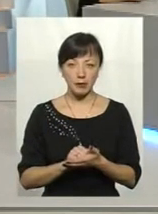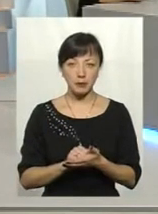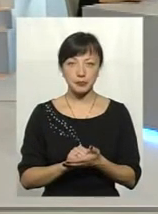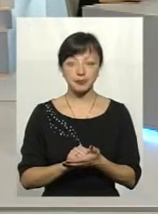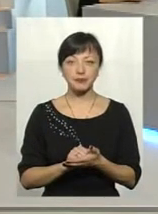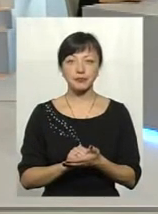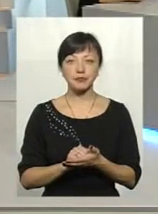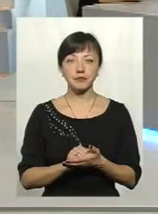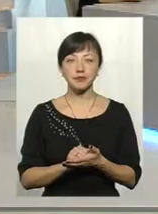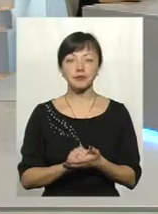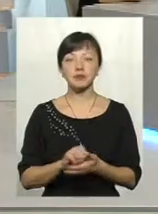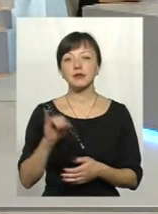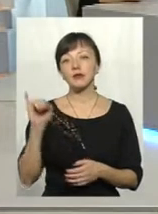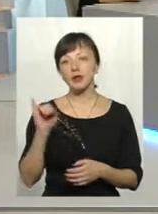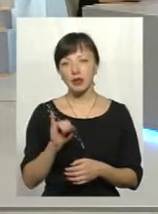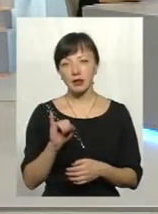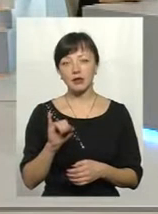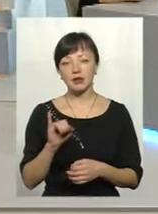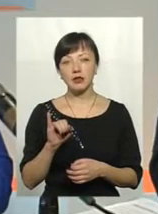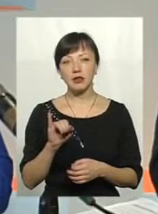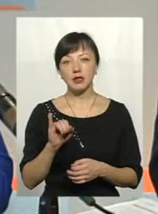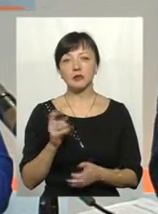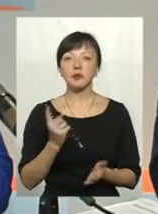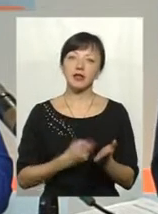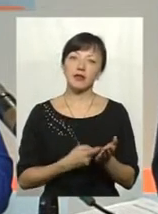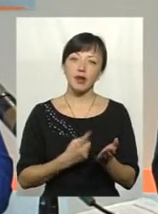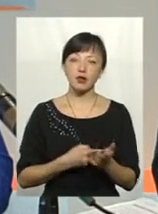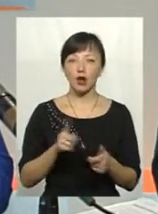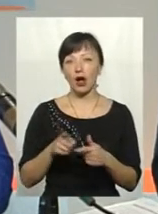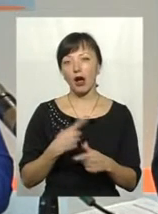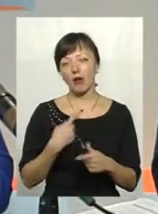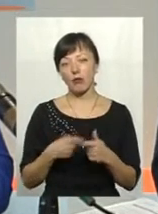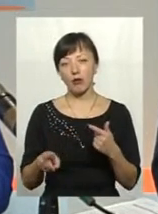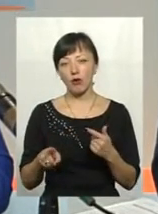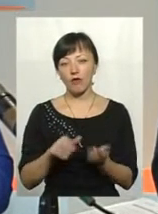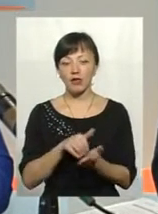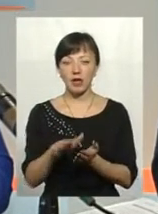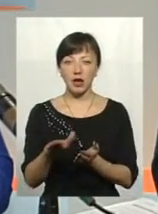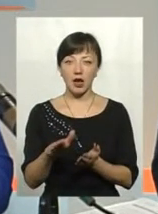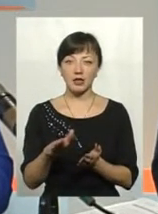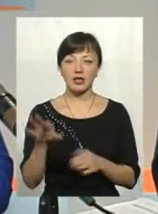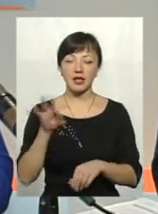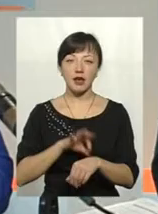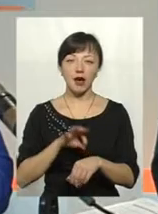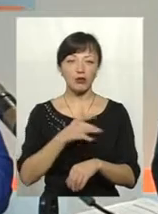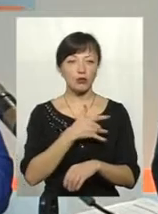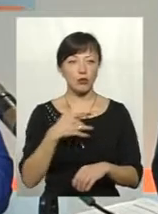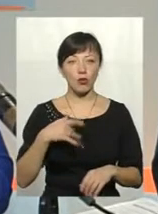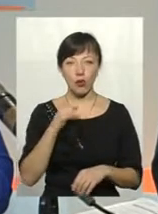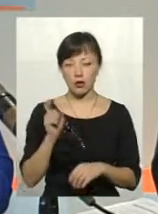нормативними документами, все, і підтверджується або відхиляється діагноз